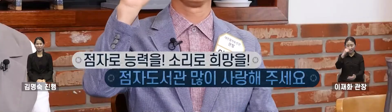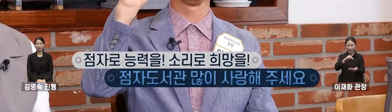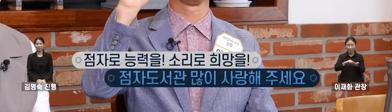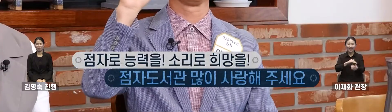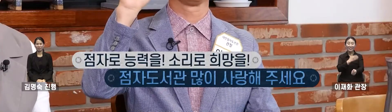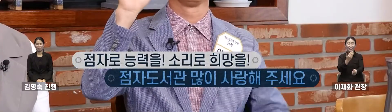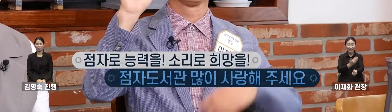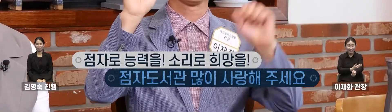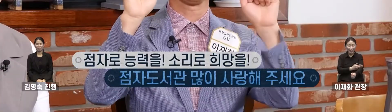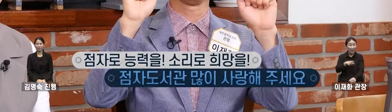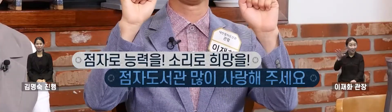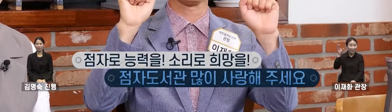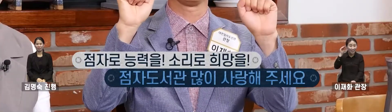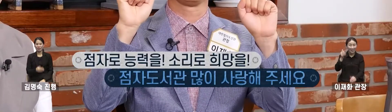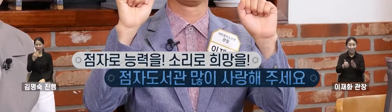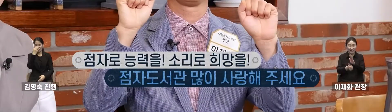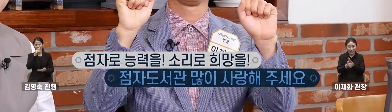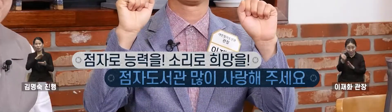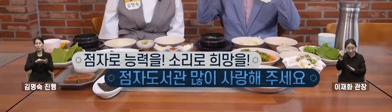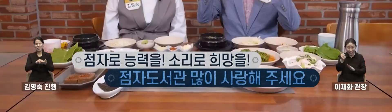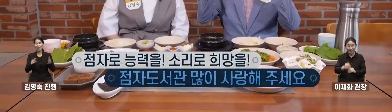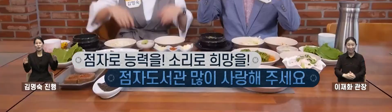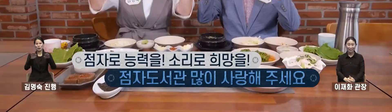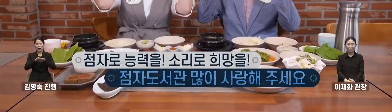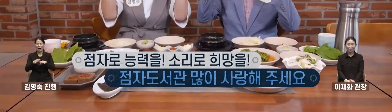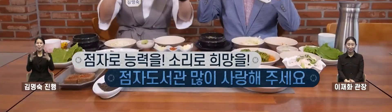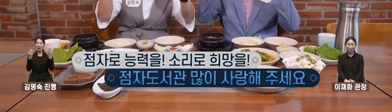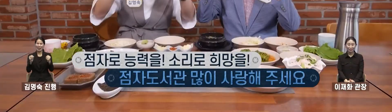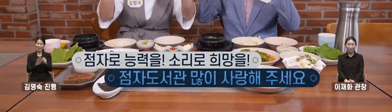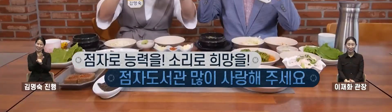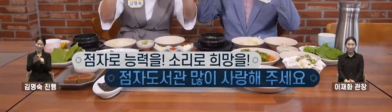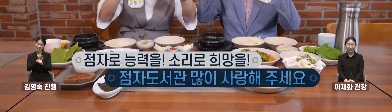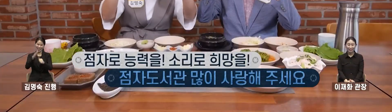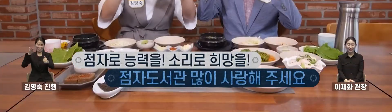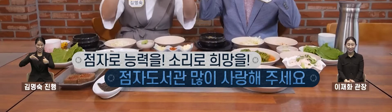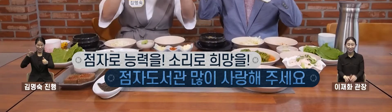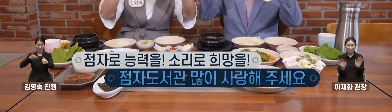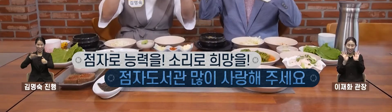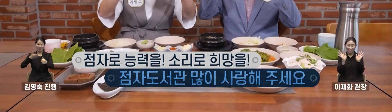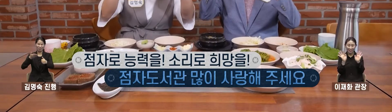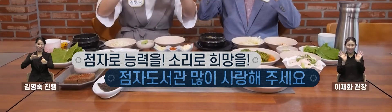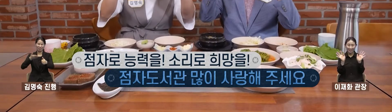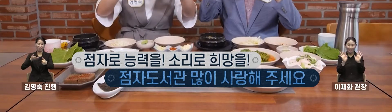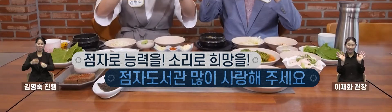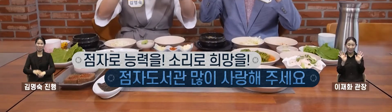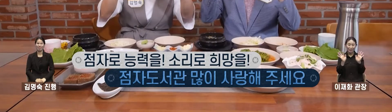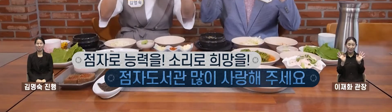점자로 능력을, 소리로 희망을. 점자 도서관 많이 사랑해주세요.